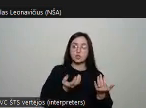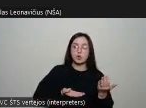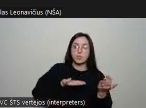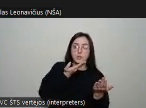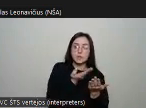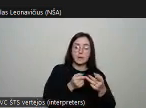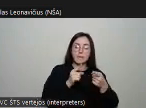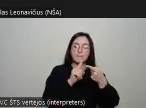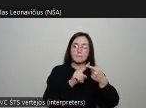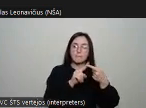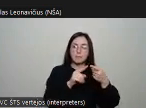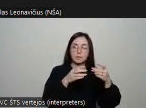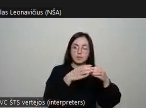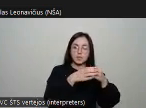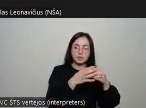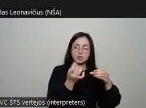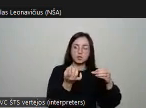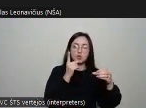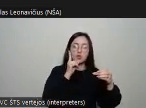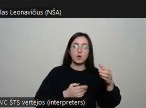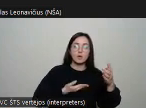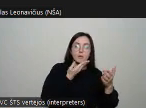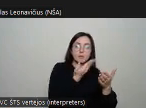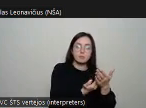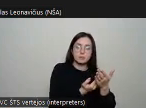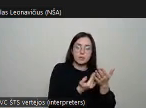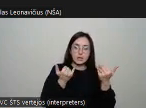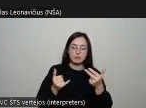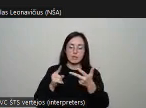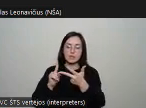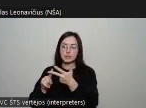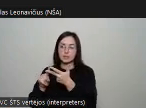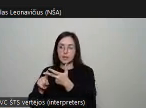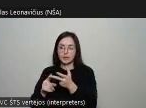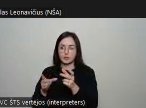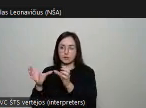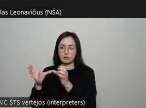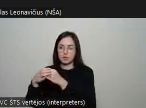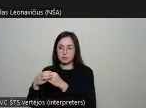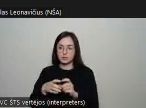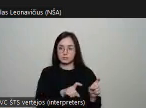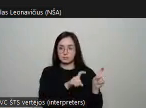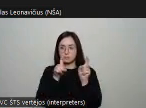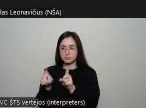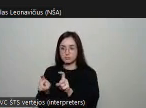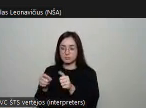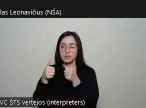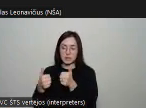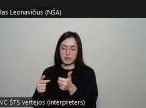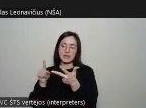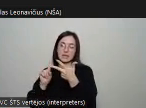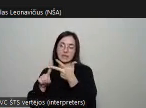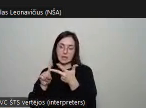Pirmas kambarys ar perinam prie kito kambario? Okay, room three. Then gerai, prie